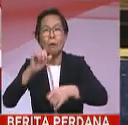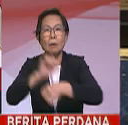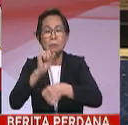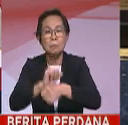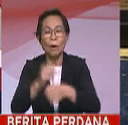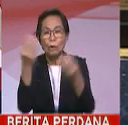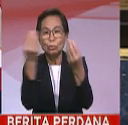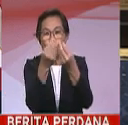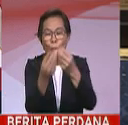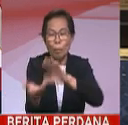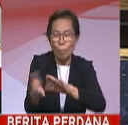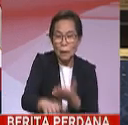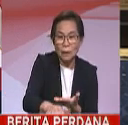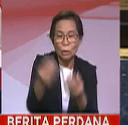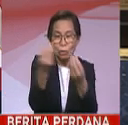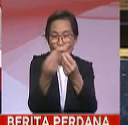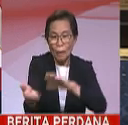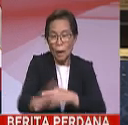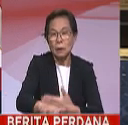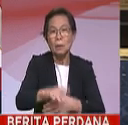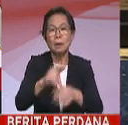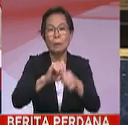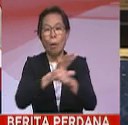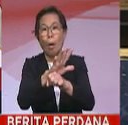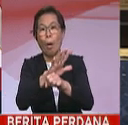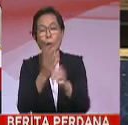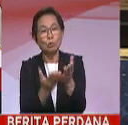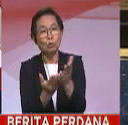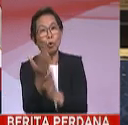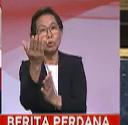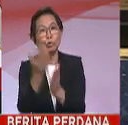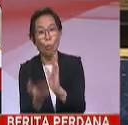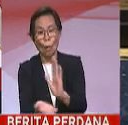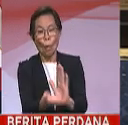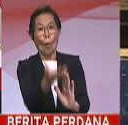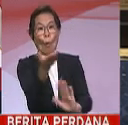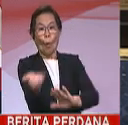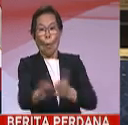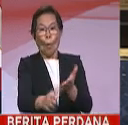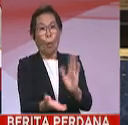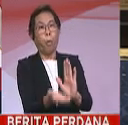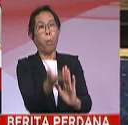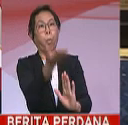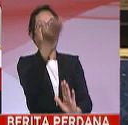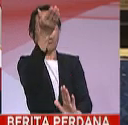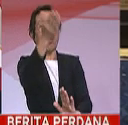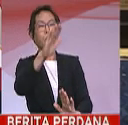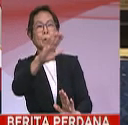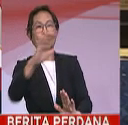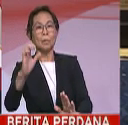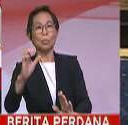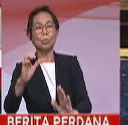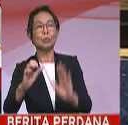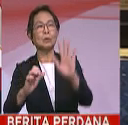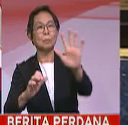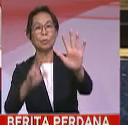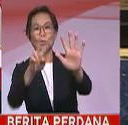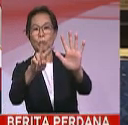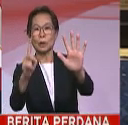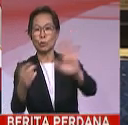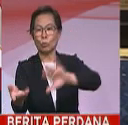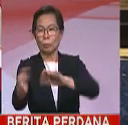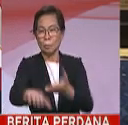Jumlah kematian akibat COVID-19 pula terus meningkat kepada 521